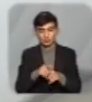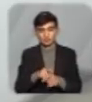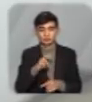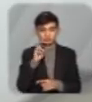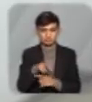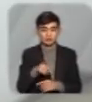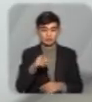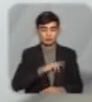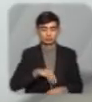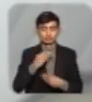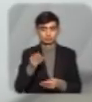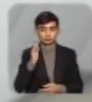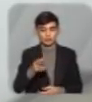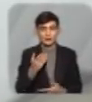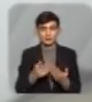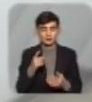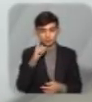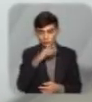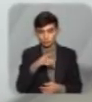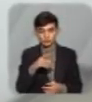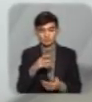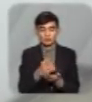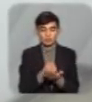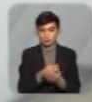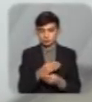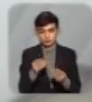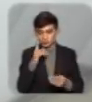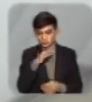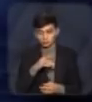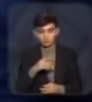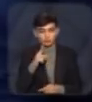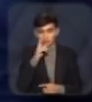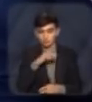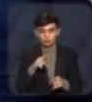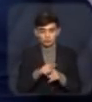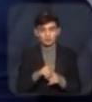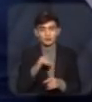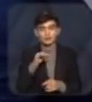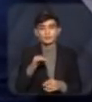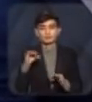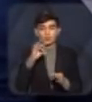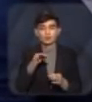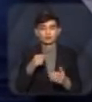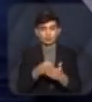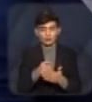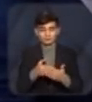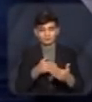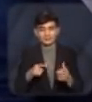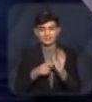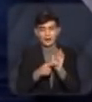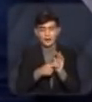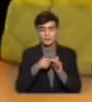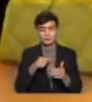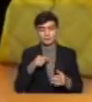керек. Ал онсыз төленбейді ме? АСП? Төленеді ме, төленбейді? Төленбейді. Бұған дейін атаулы әлеуметтік көмекті 7 жасқа